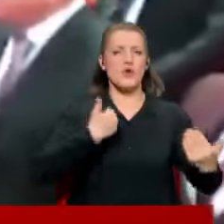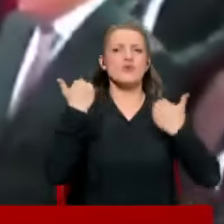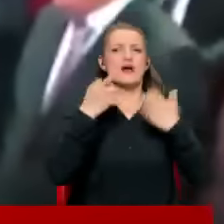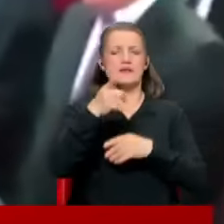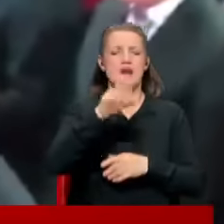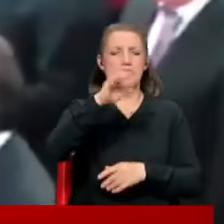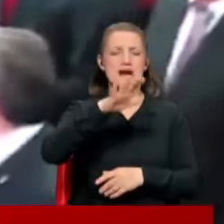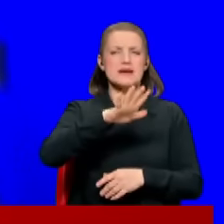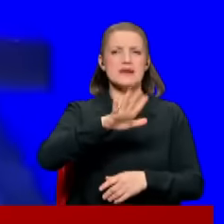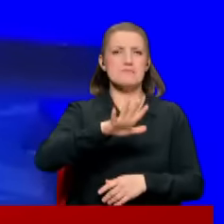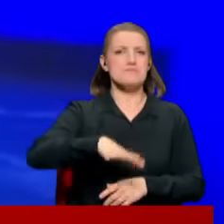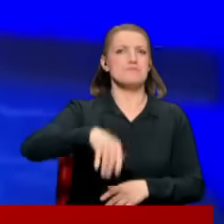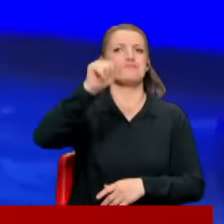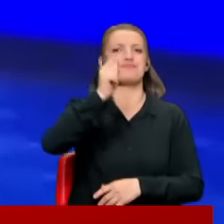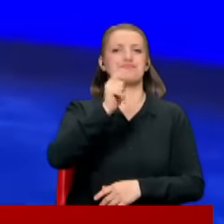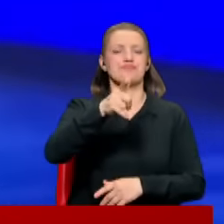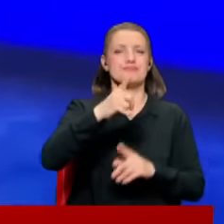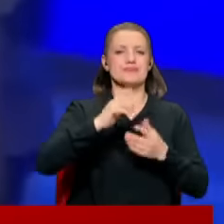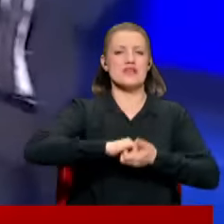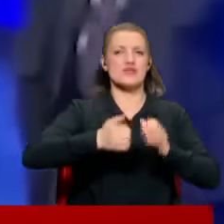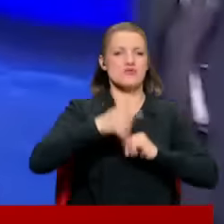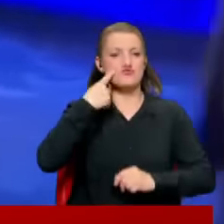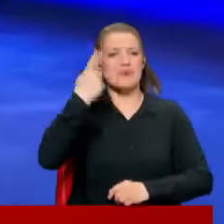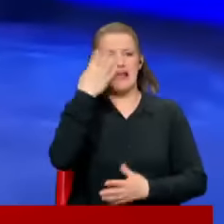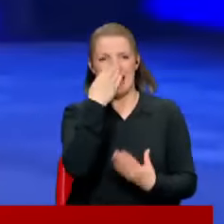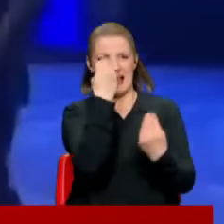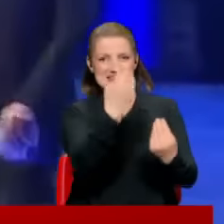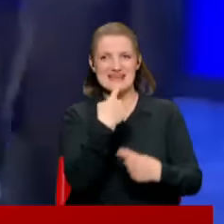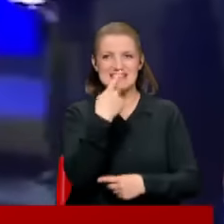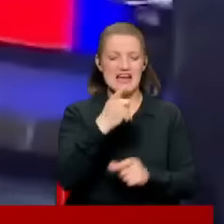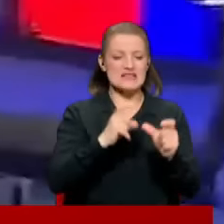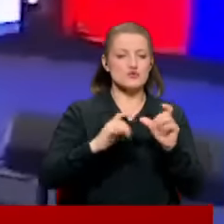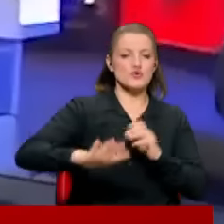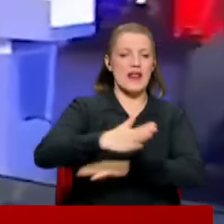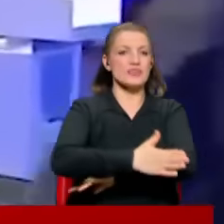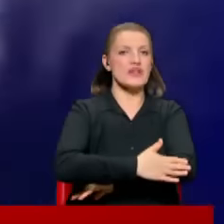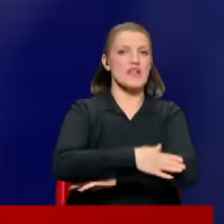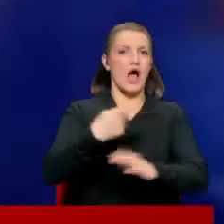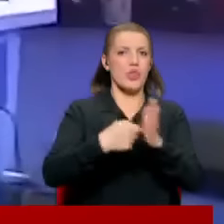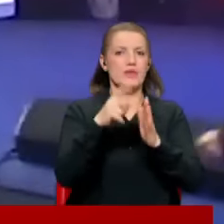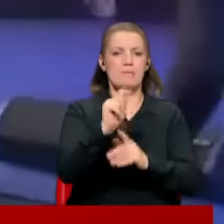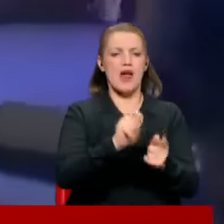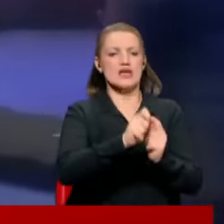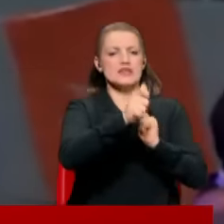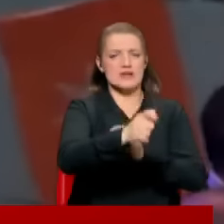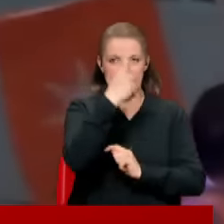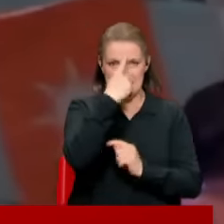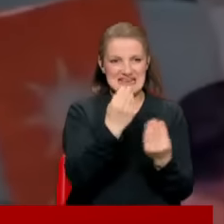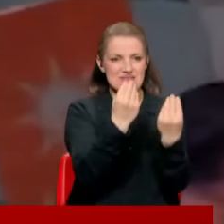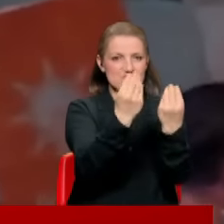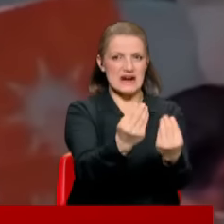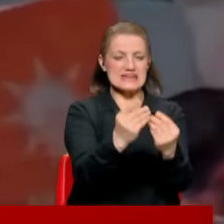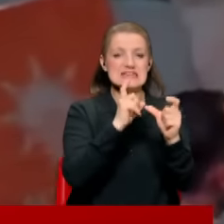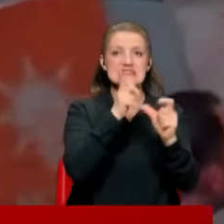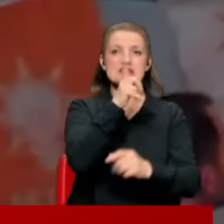Merkez İlçe Teşkilatı'nın Cumhurbaşkanımızın hediyesi diyerek seçmene sosyal destek adı altında para yatacağı bilgisini verdiği